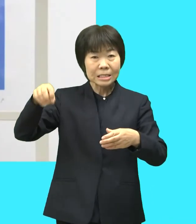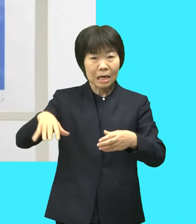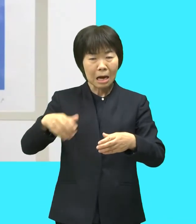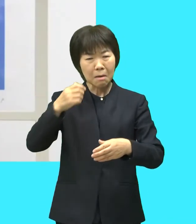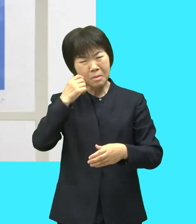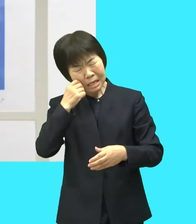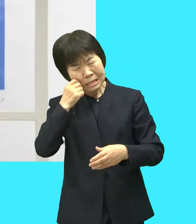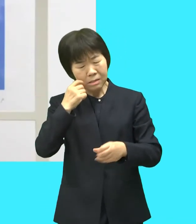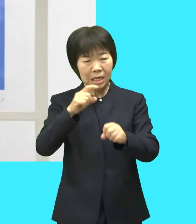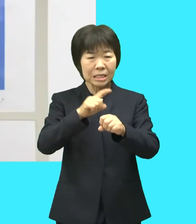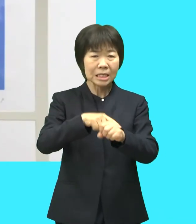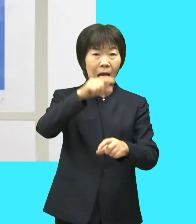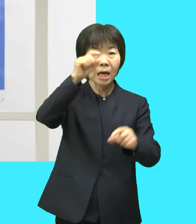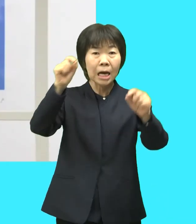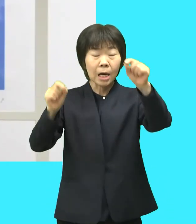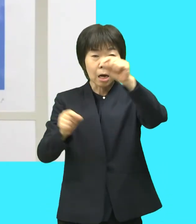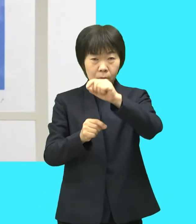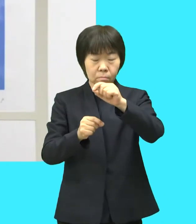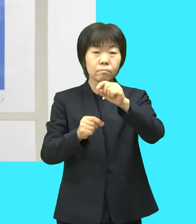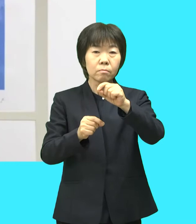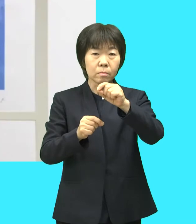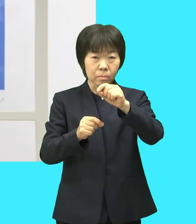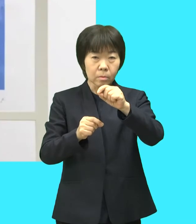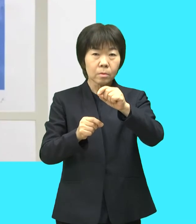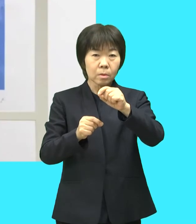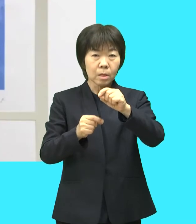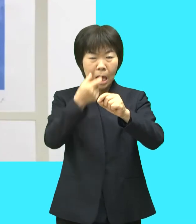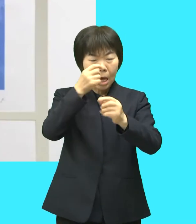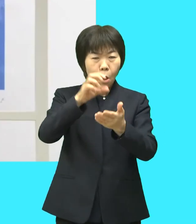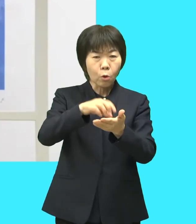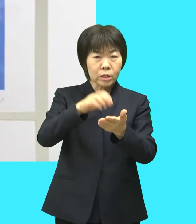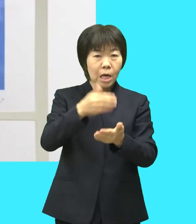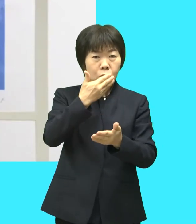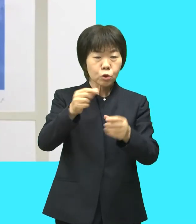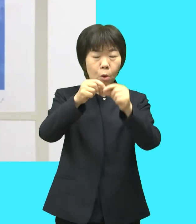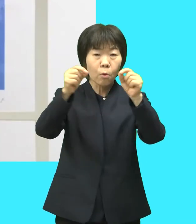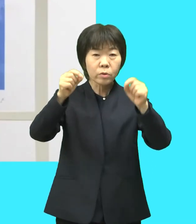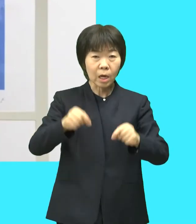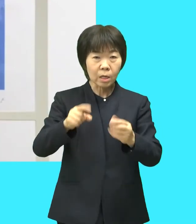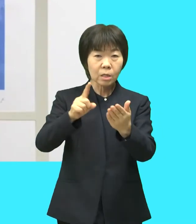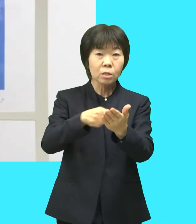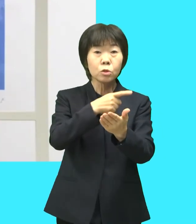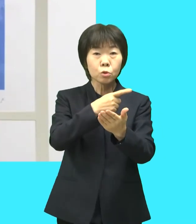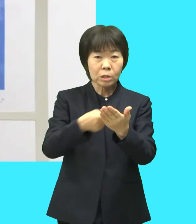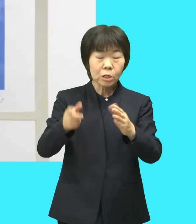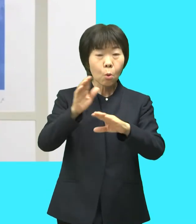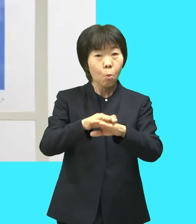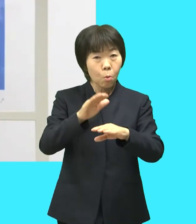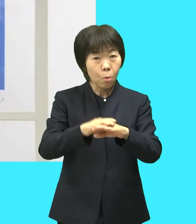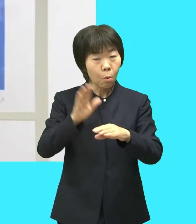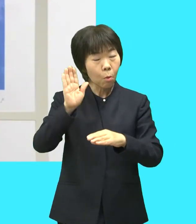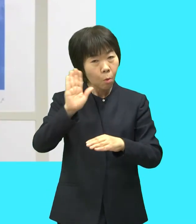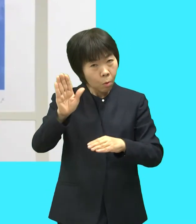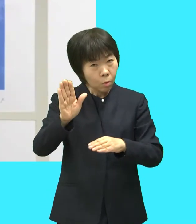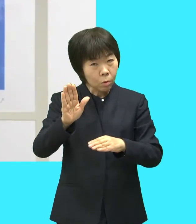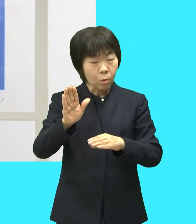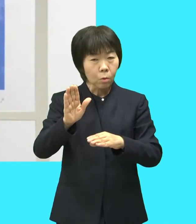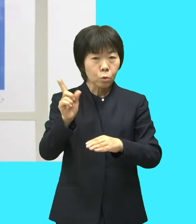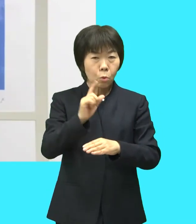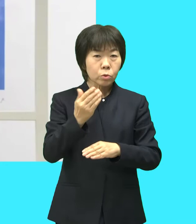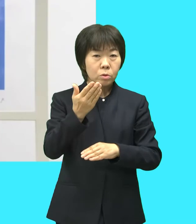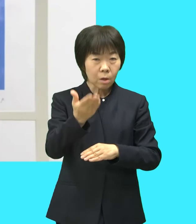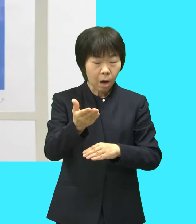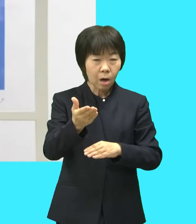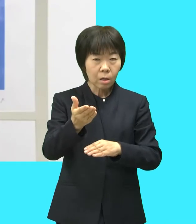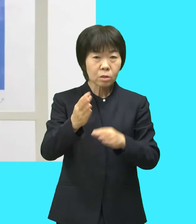くて時間がかかる、あるいは汚染水の問題、これを処理水として今後どうするかという